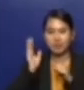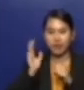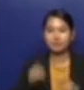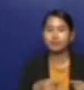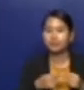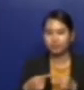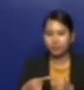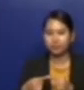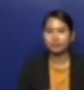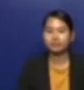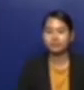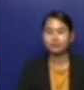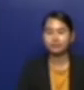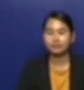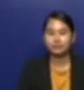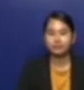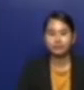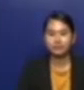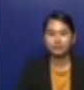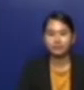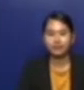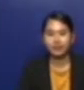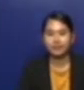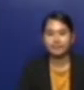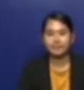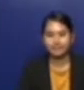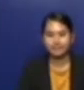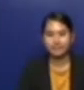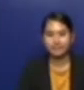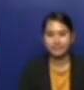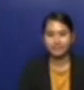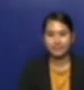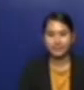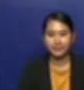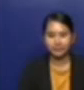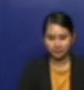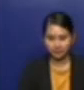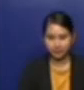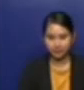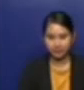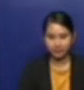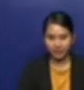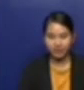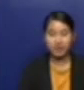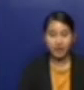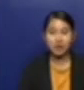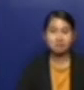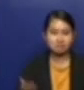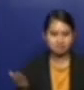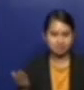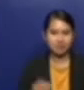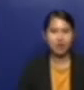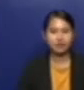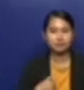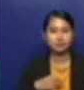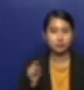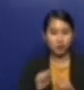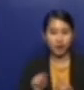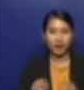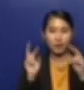ไปนี้ท่านประธานคงจะได้รับฟังในยติที่ผมได้ร่างขึ้นม